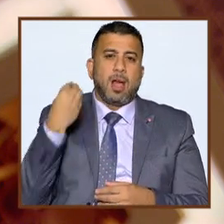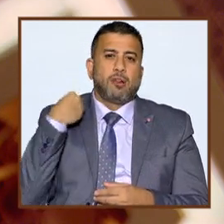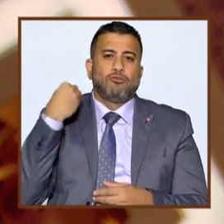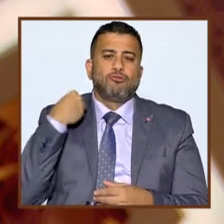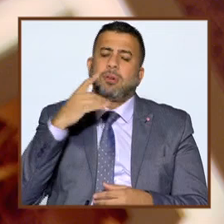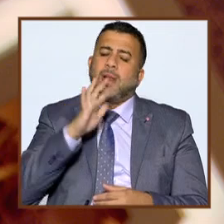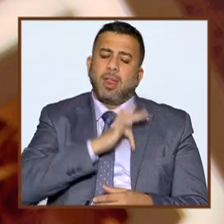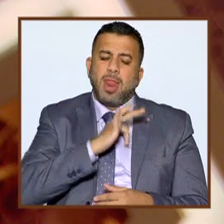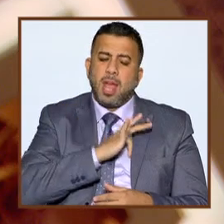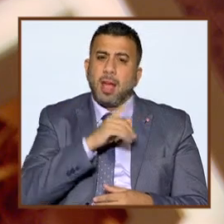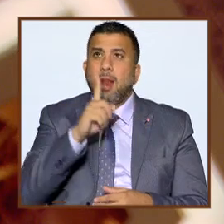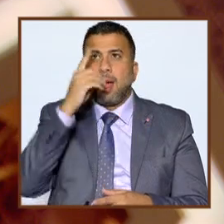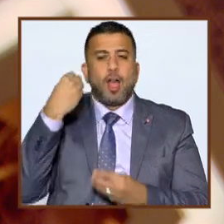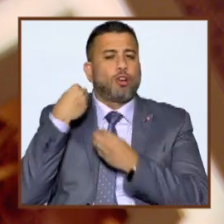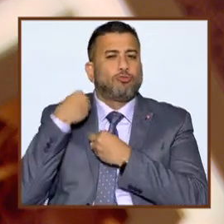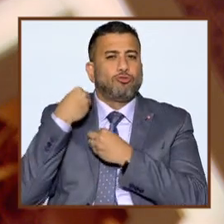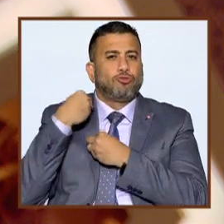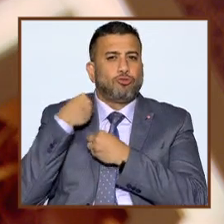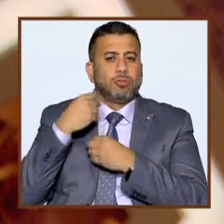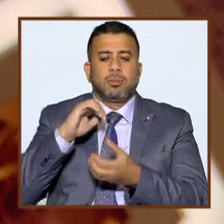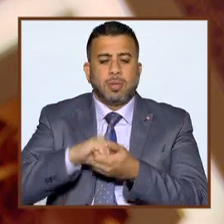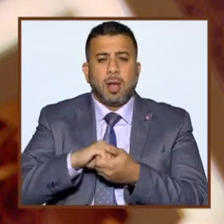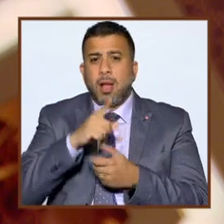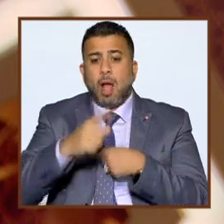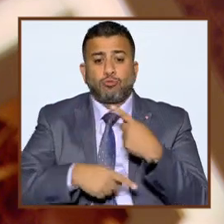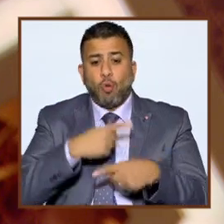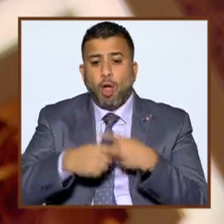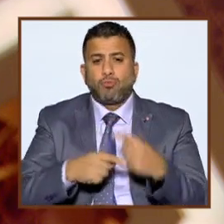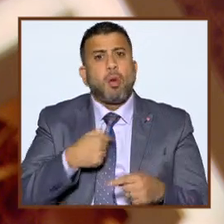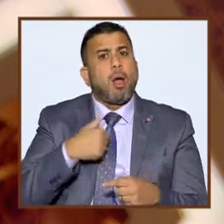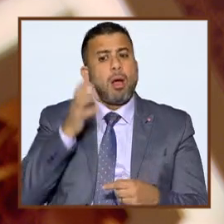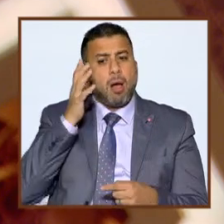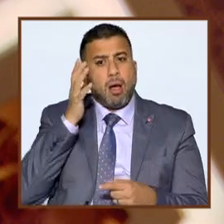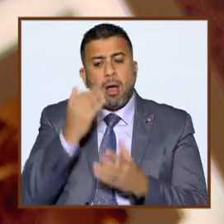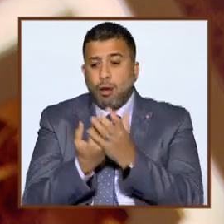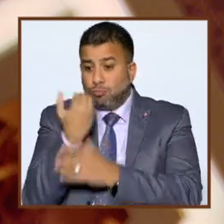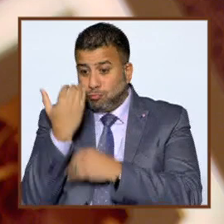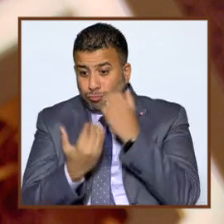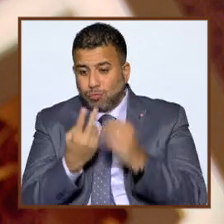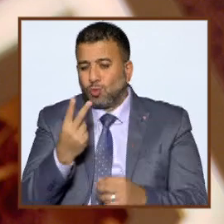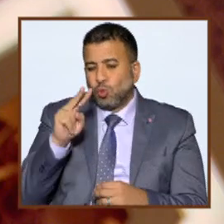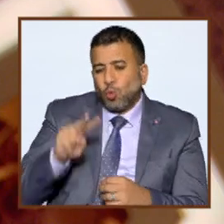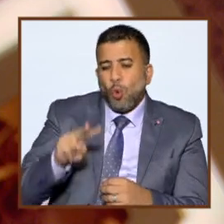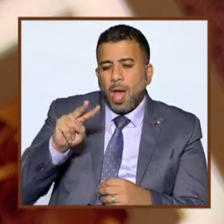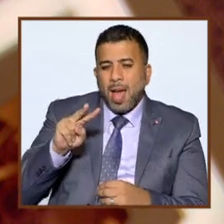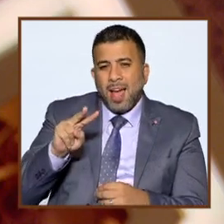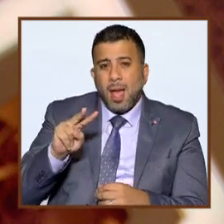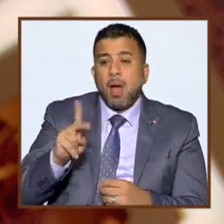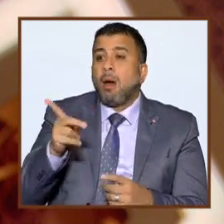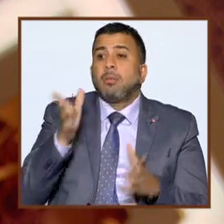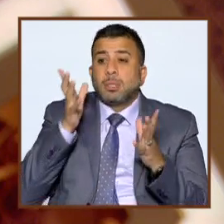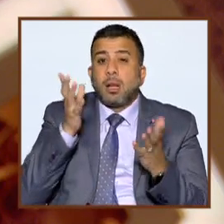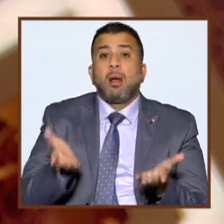سنة الوضوء إذا كان متعاهدا لها مواظبا عليها له الأجر إن شاء الله لأنه حال بينه